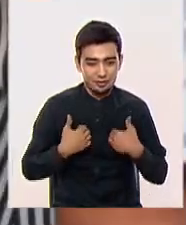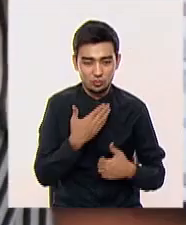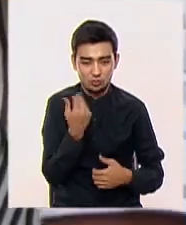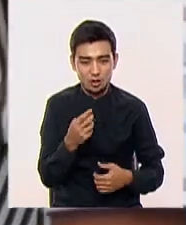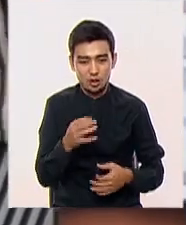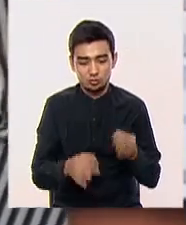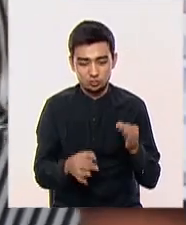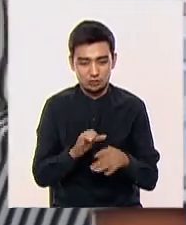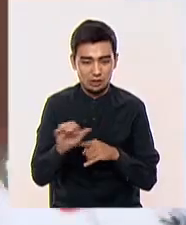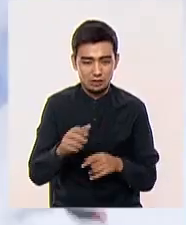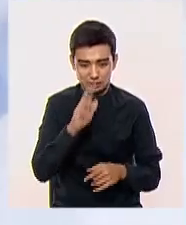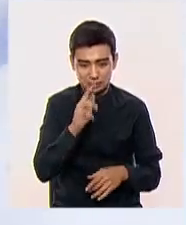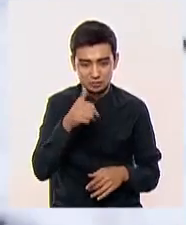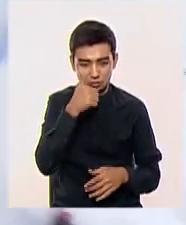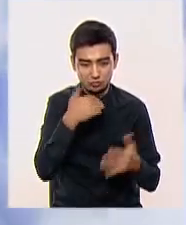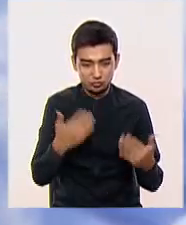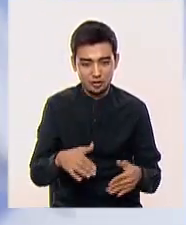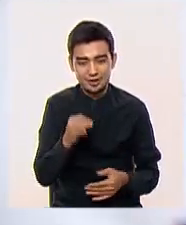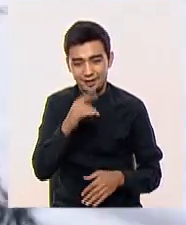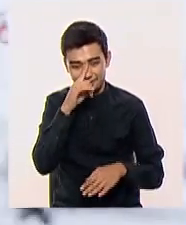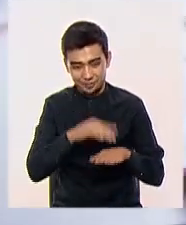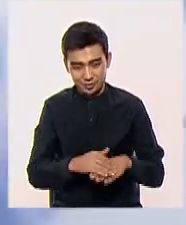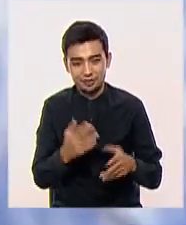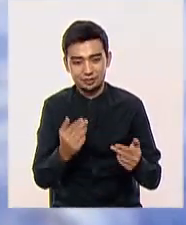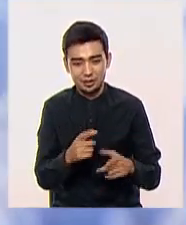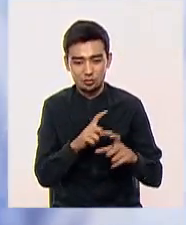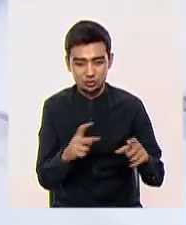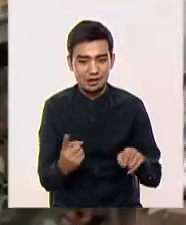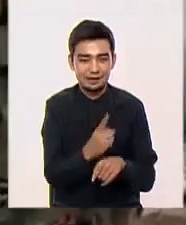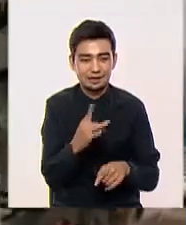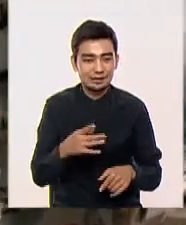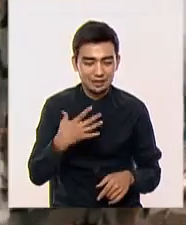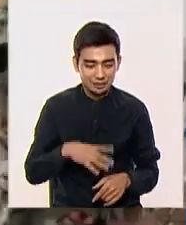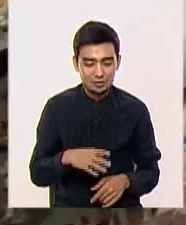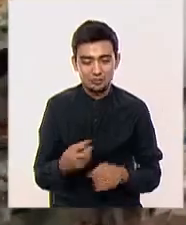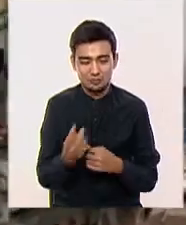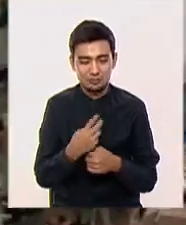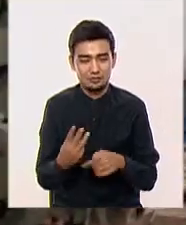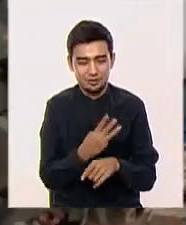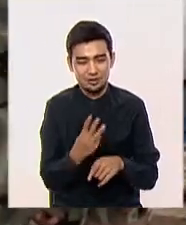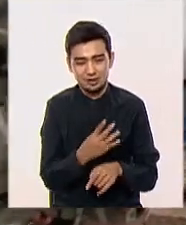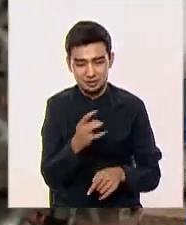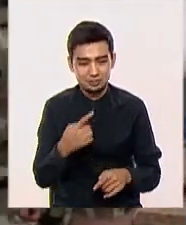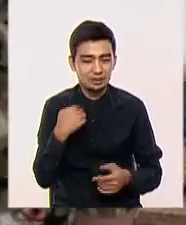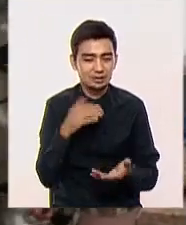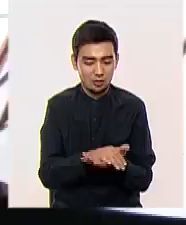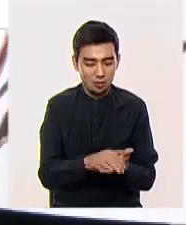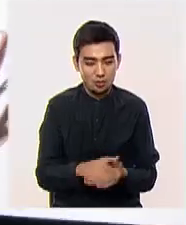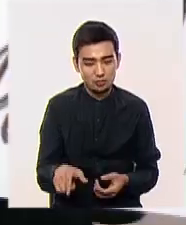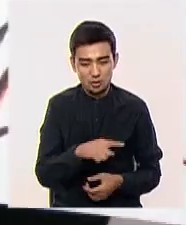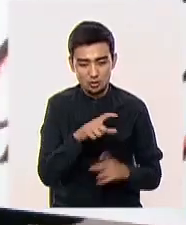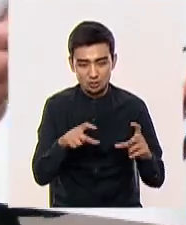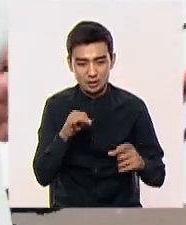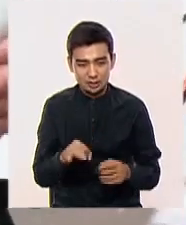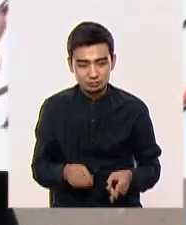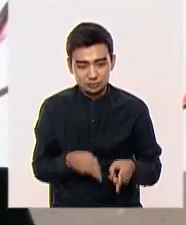уже 3 года. Сотрудники акимата подтверждают, что люди неоднократно обращались с проблемой, чиновники знакомы, а заведено